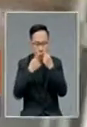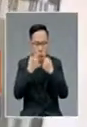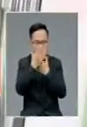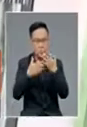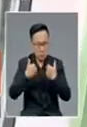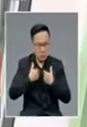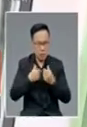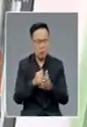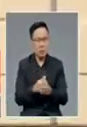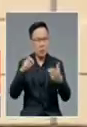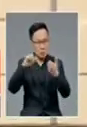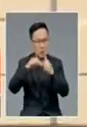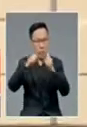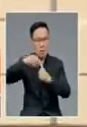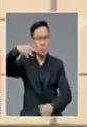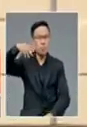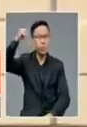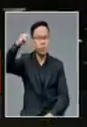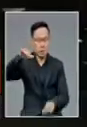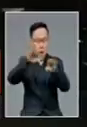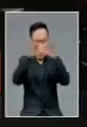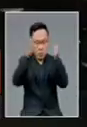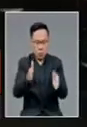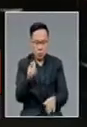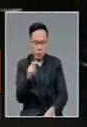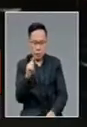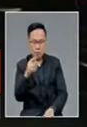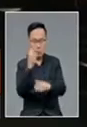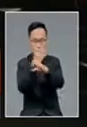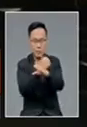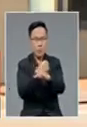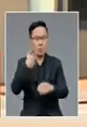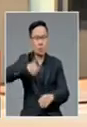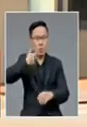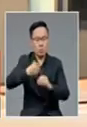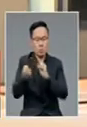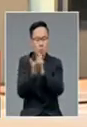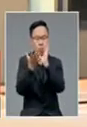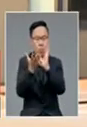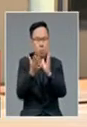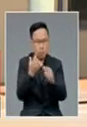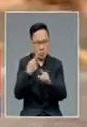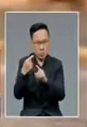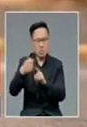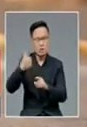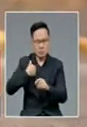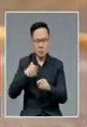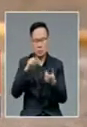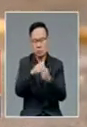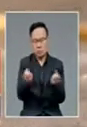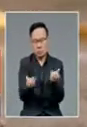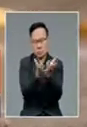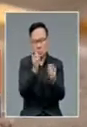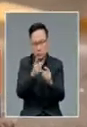ทบกับธุรกิจบางส่วนทำให้ตู้ ATM สัญญาณไฟจราจรหยุดทำงานค่ะคือลำบากหลายเรื่องเลยเรื่องนี้ก็ทำ